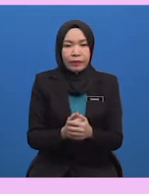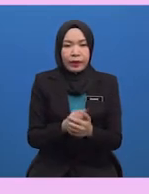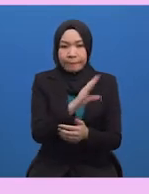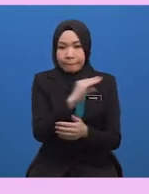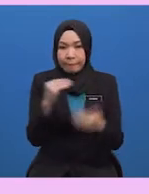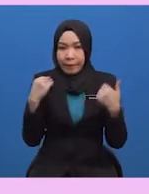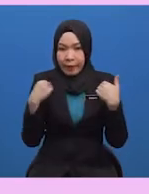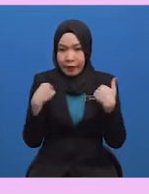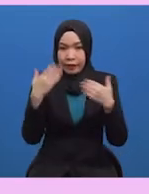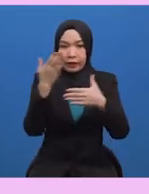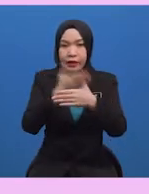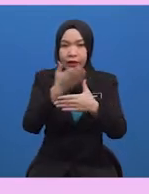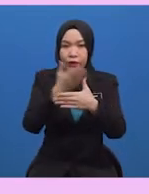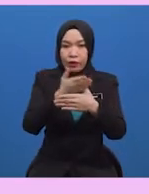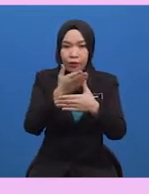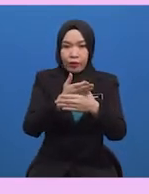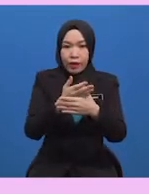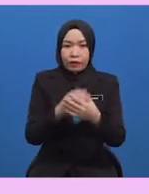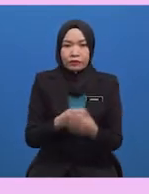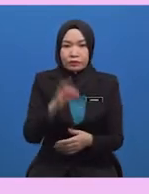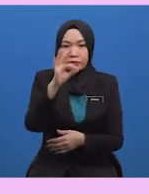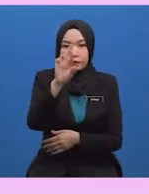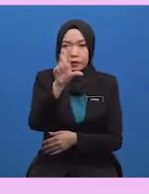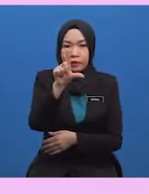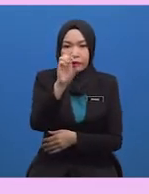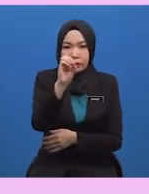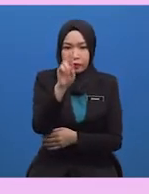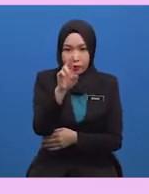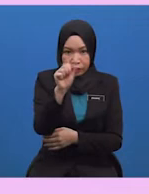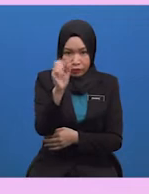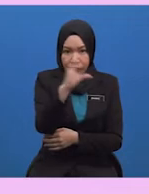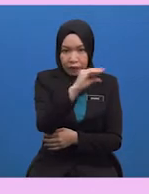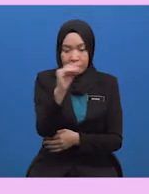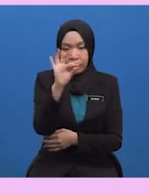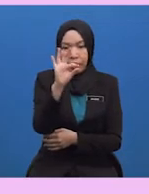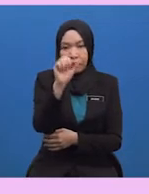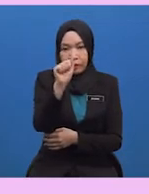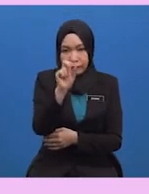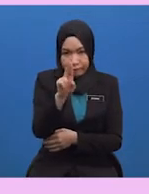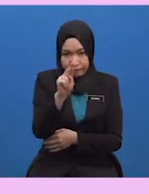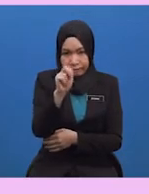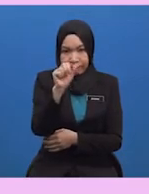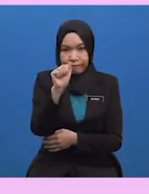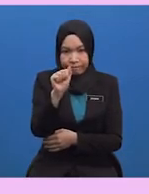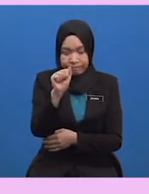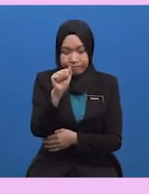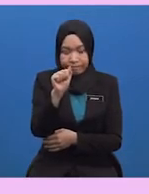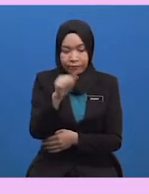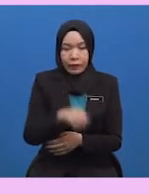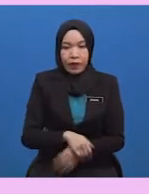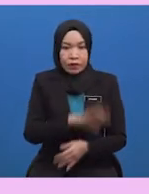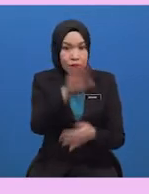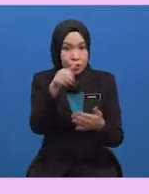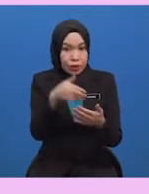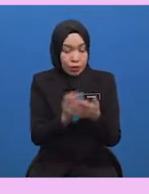gangguan habitat flora dan fauna serta kepupusan kepelbagaian biologi. Penerokaan hutan